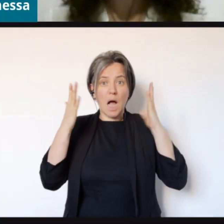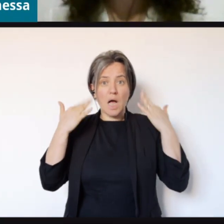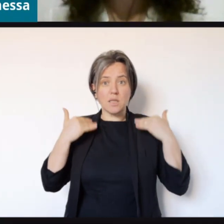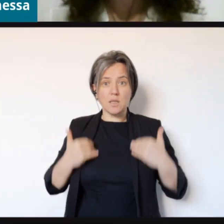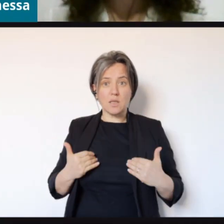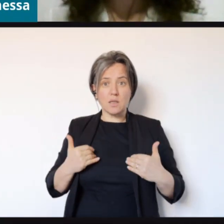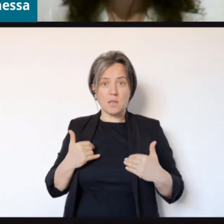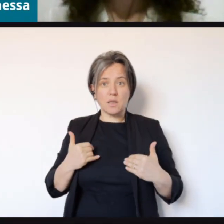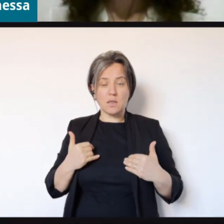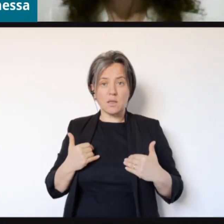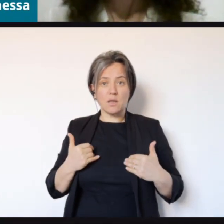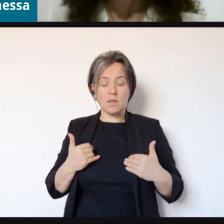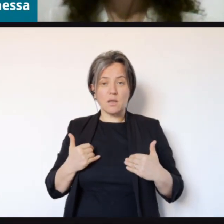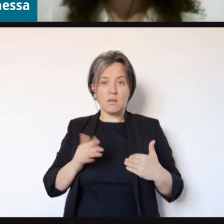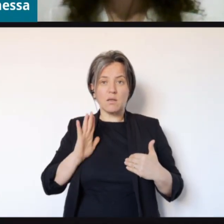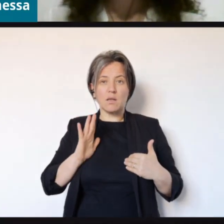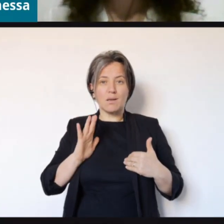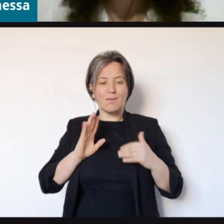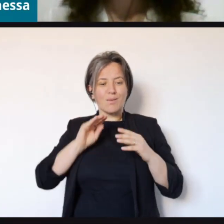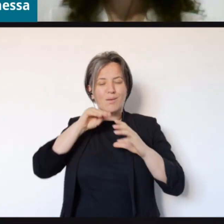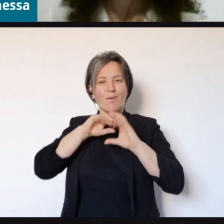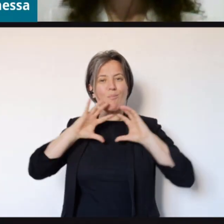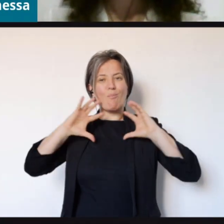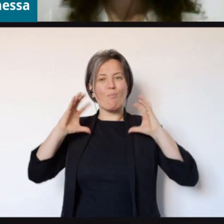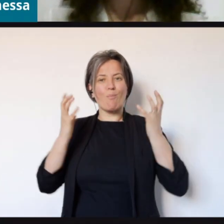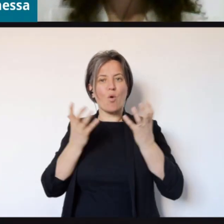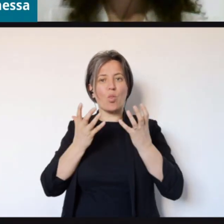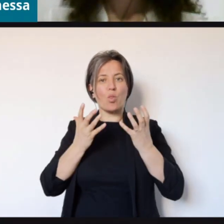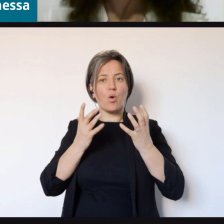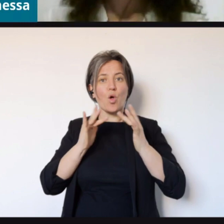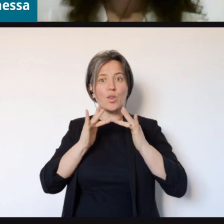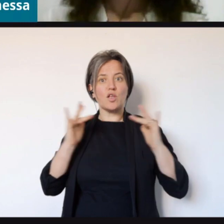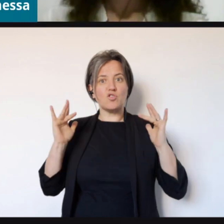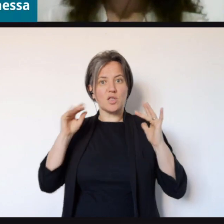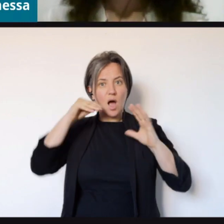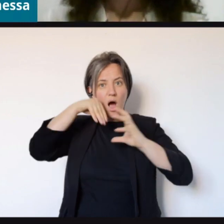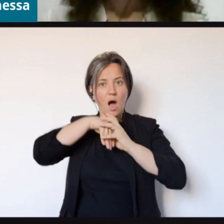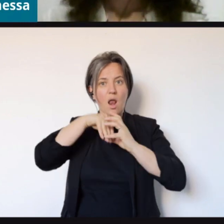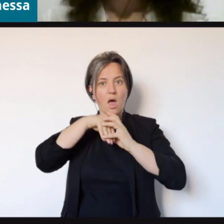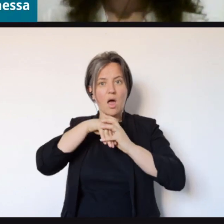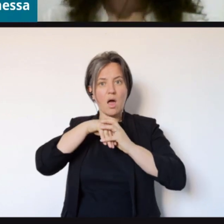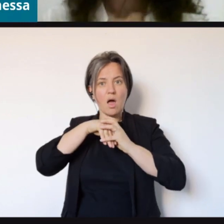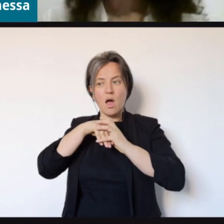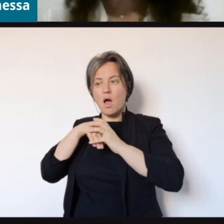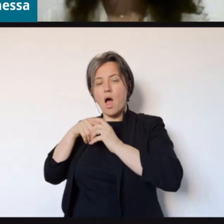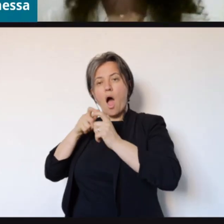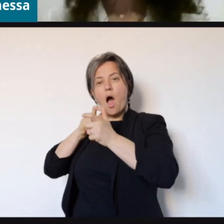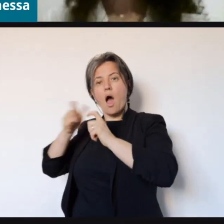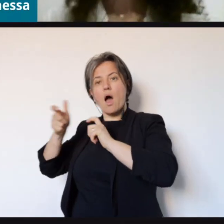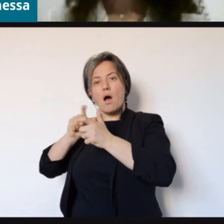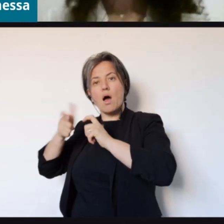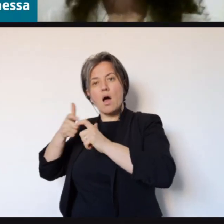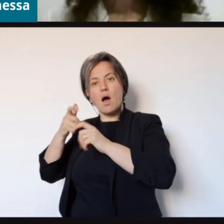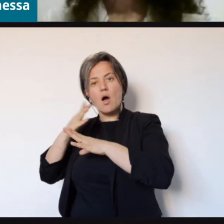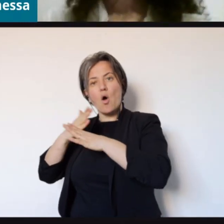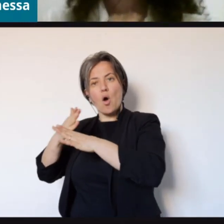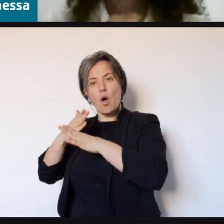nel mondo digitale, ma non hanno fatto nessun lamento in